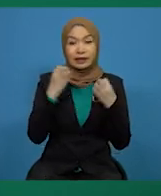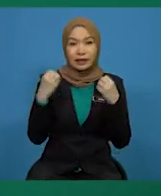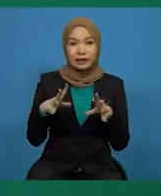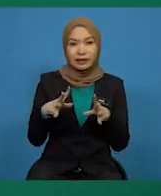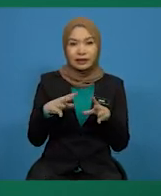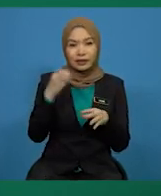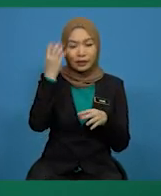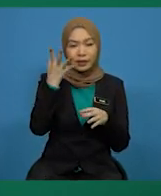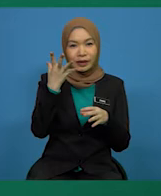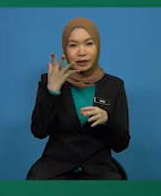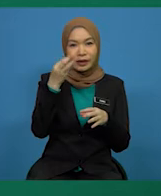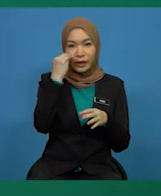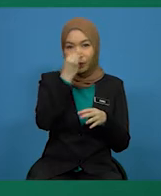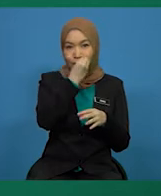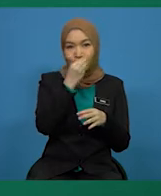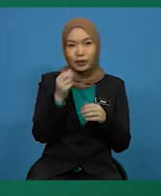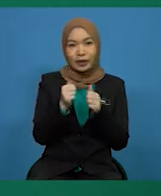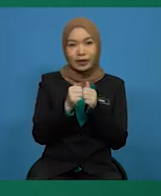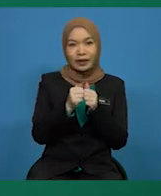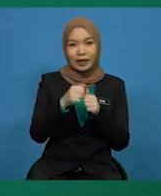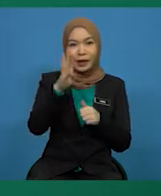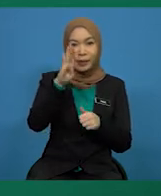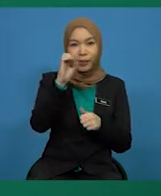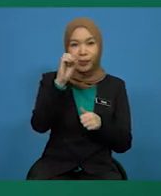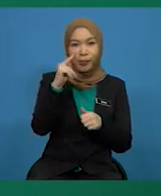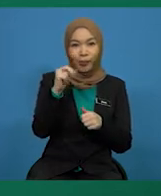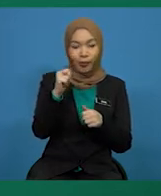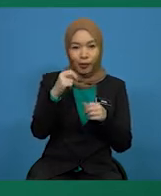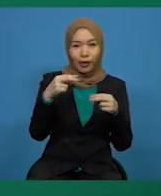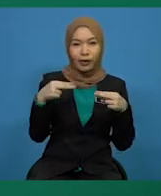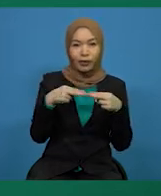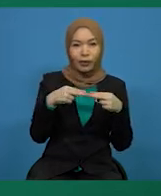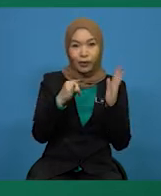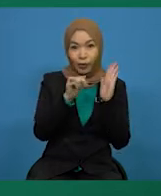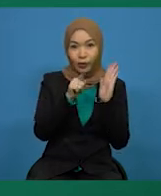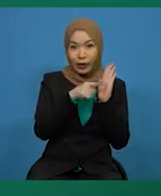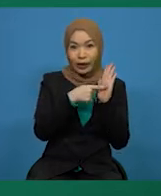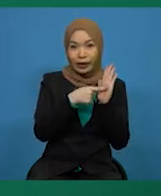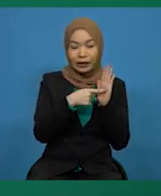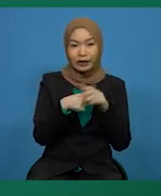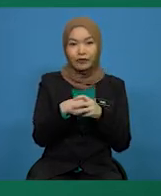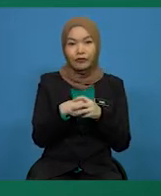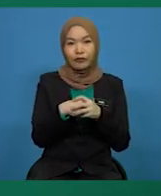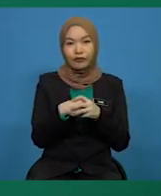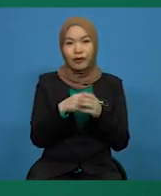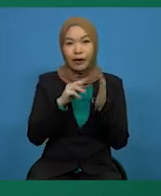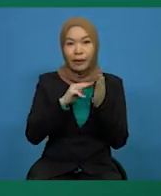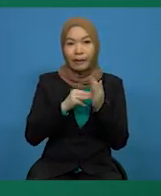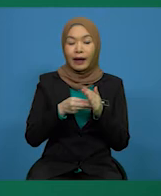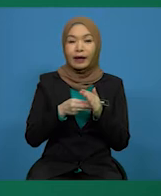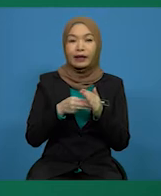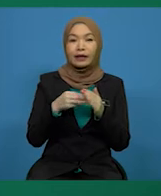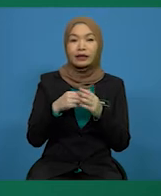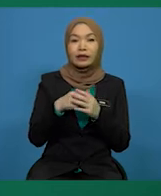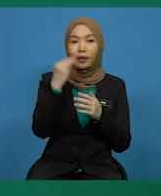bahawa kadar bunga dengan harga bond adalah berhubung secara negatif. Ini bermakna pada kadar bunga yang